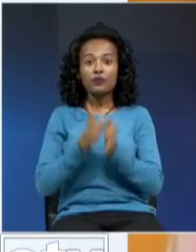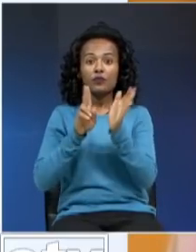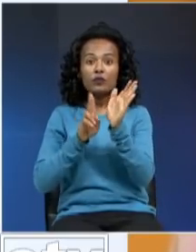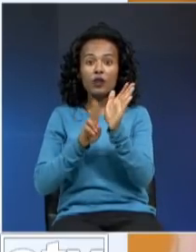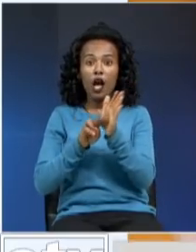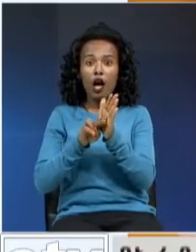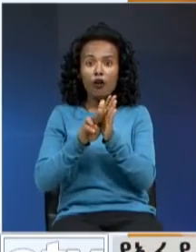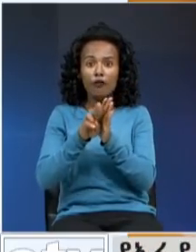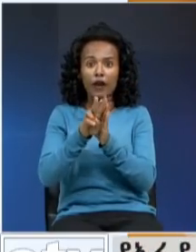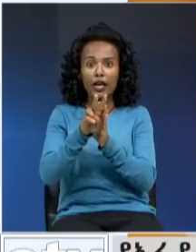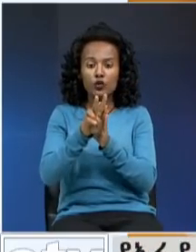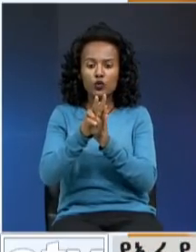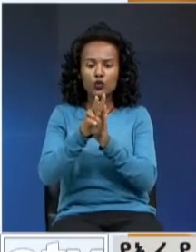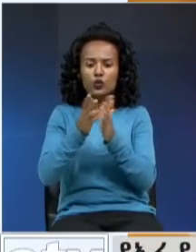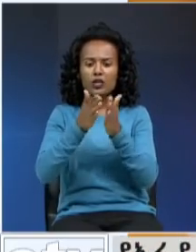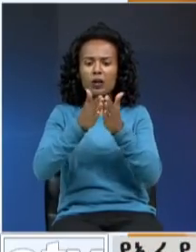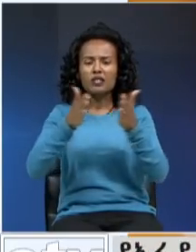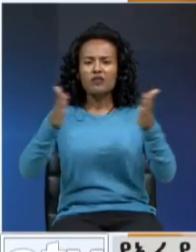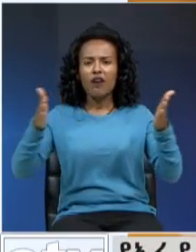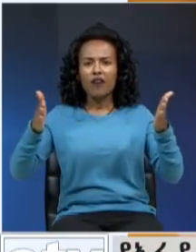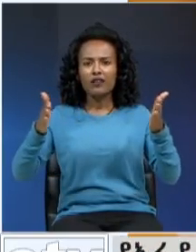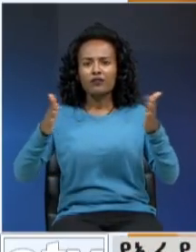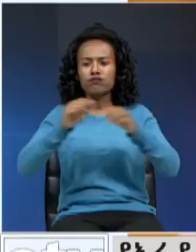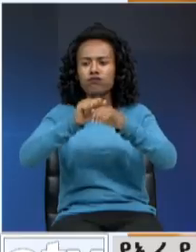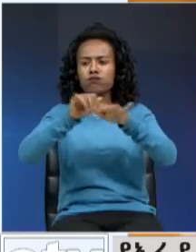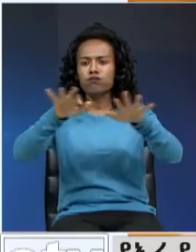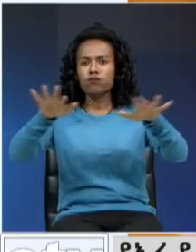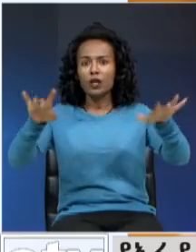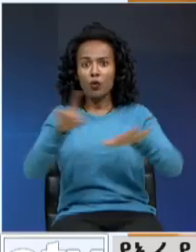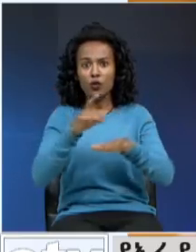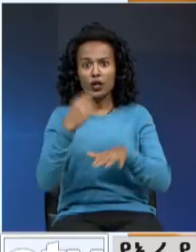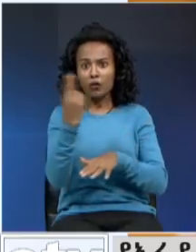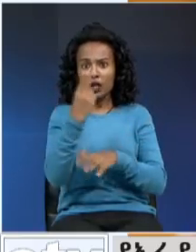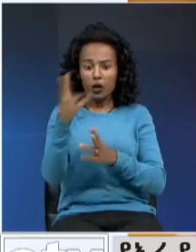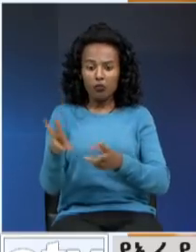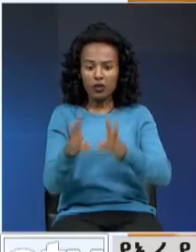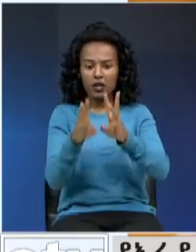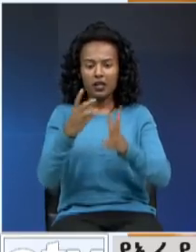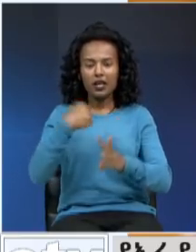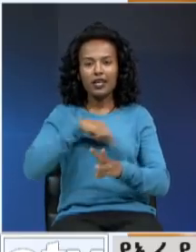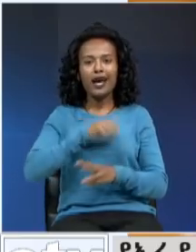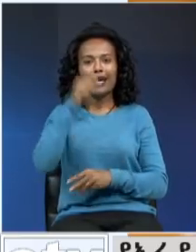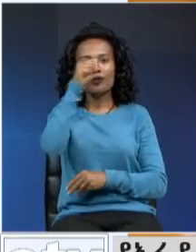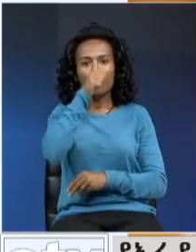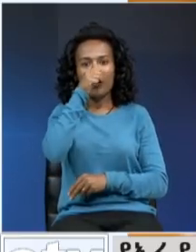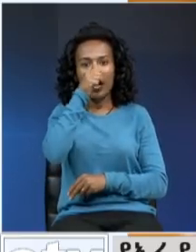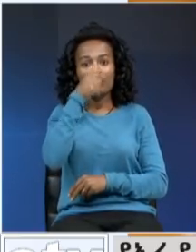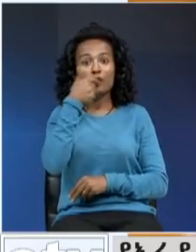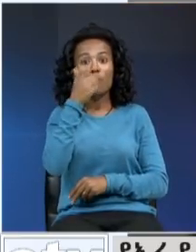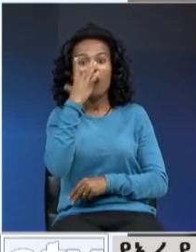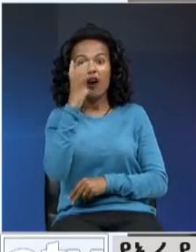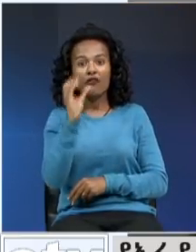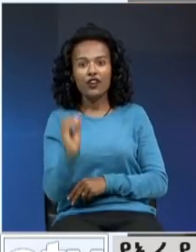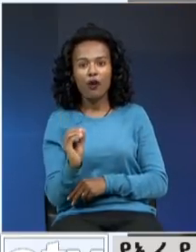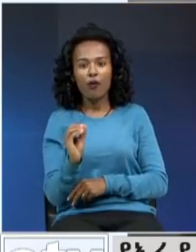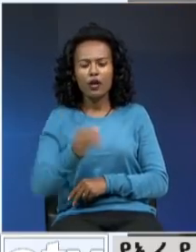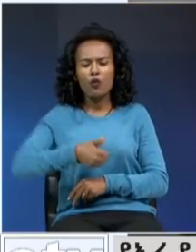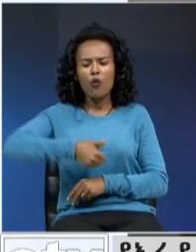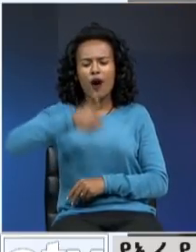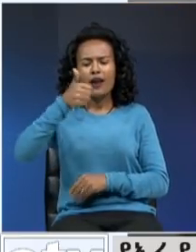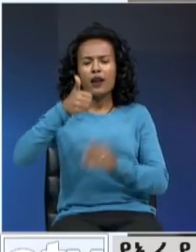ቫይረሱ ለመስፋፋት የሚጠቀምበት መንገድ ለኛ ኢትዮጵያውያን ብሎም አፍሪካውያን